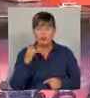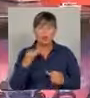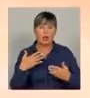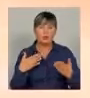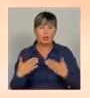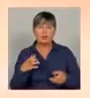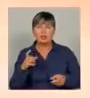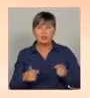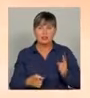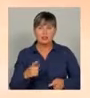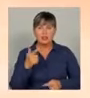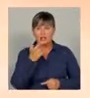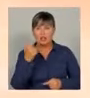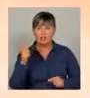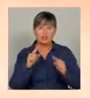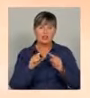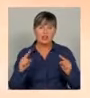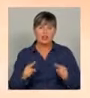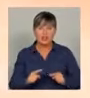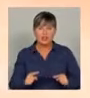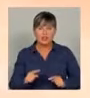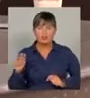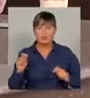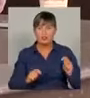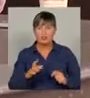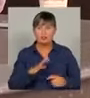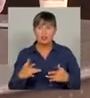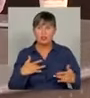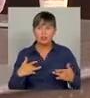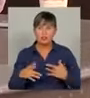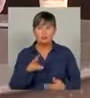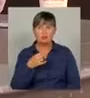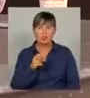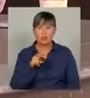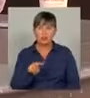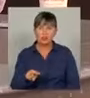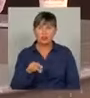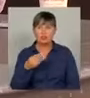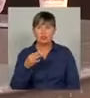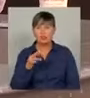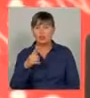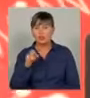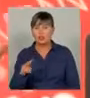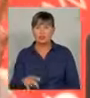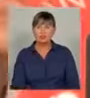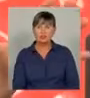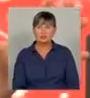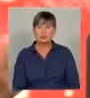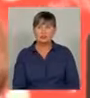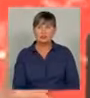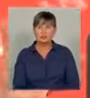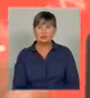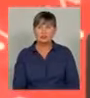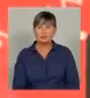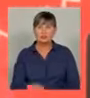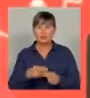пообщаться с настоящими голливудскими звездами. Хедлайнерами фестиваля стали актеры Майкл Рукер и Шон Ганн из «Страж Галактики».